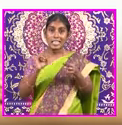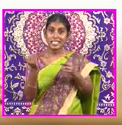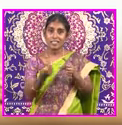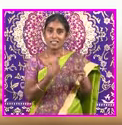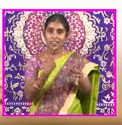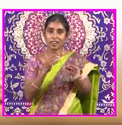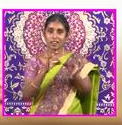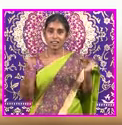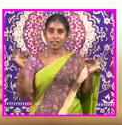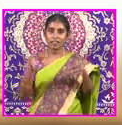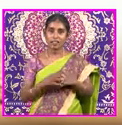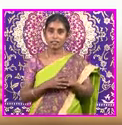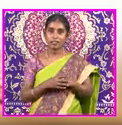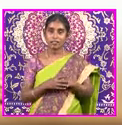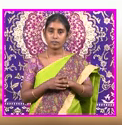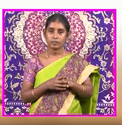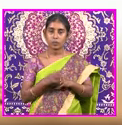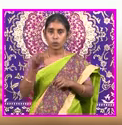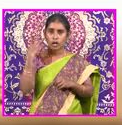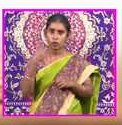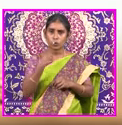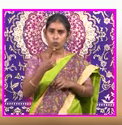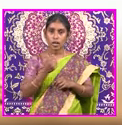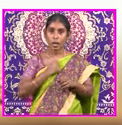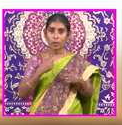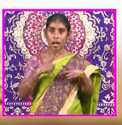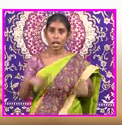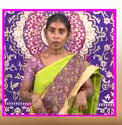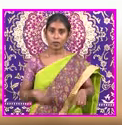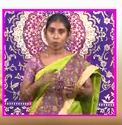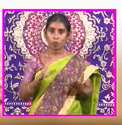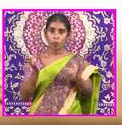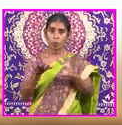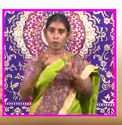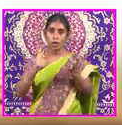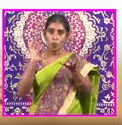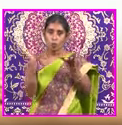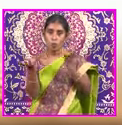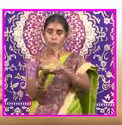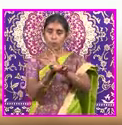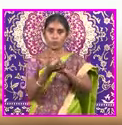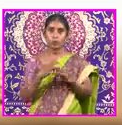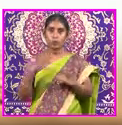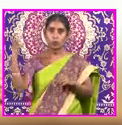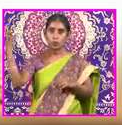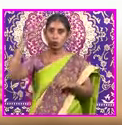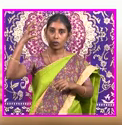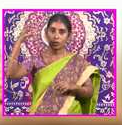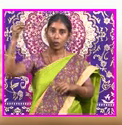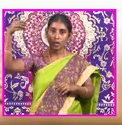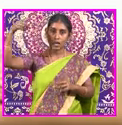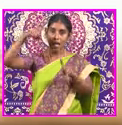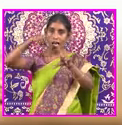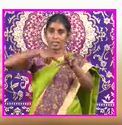பூமியோட மையப்பகுதியில் அதிக வெப்பமாகவும் பூமியோட மையப்பகுதியிலிருந்து துருவத்தை நோக்கி செல்ல செல்ல வெப்பநிலை குறைவாகும்.